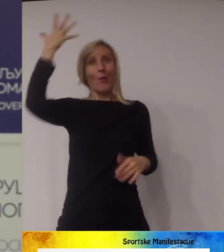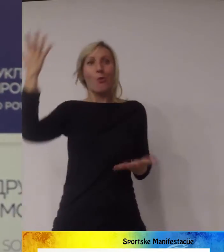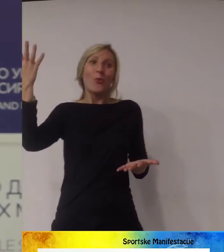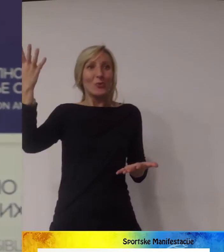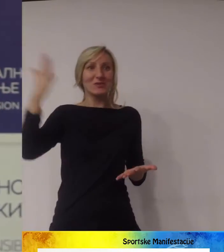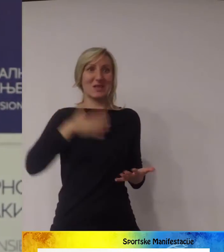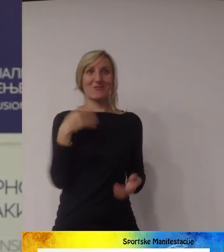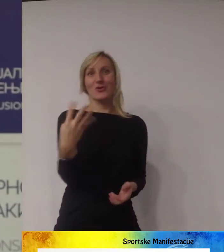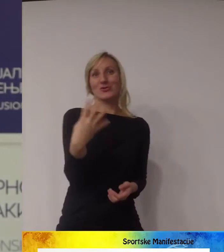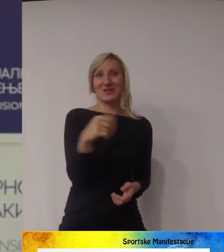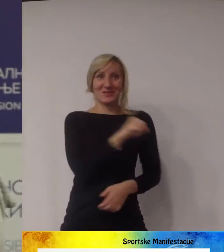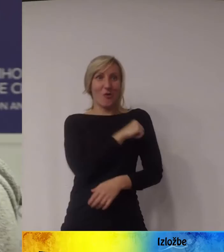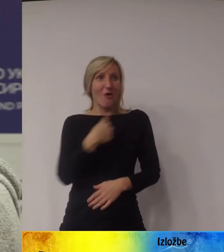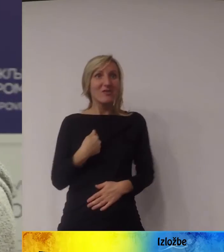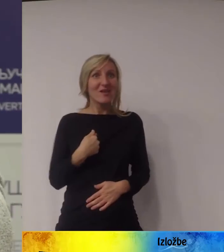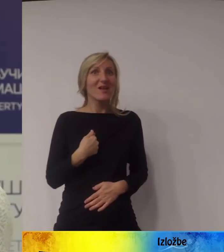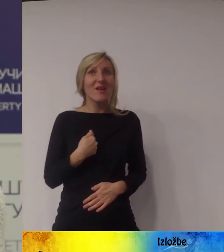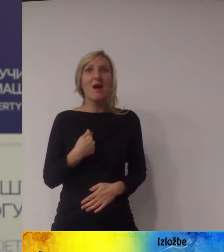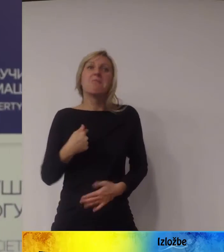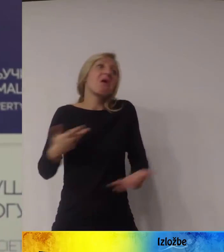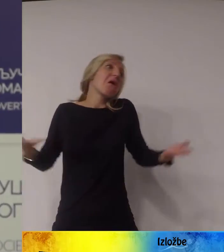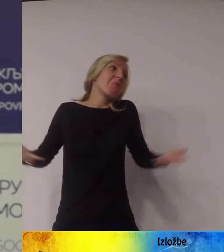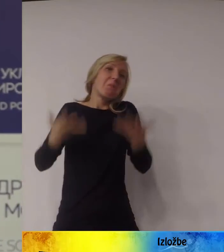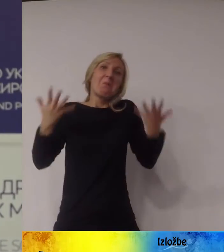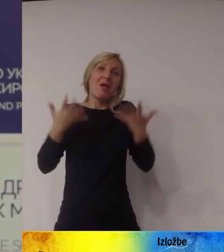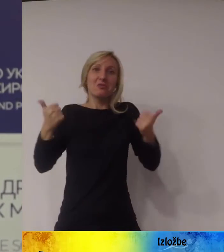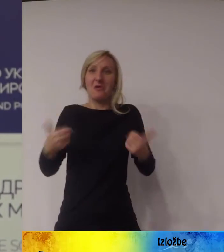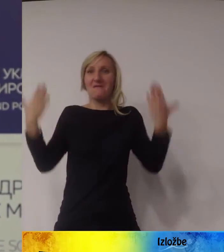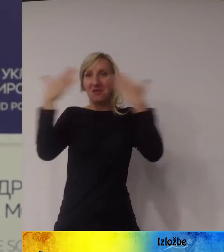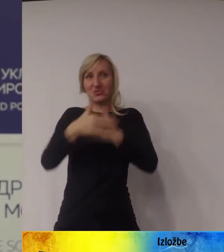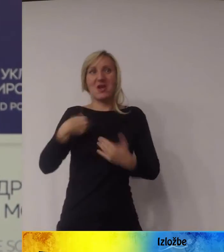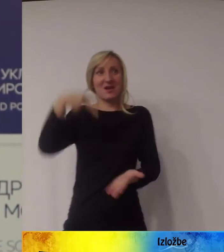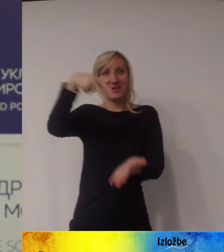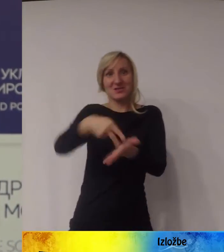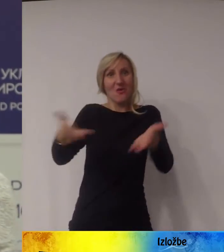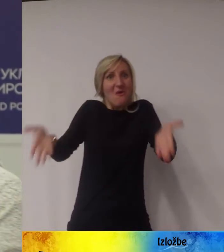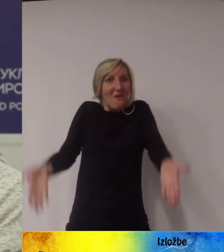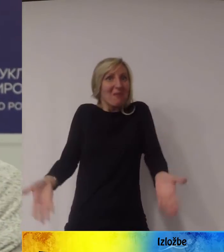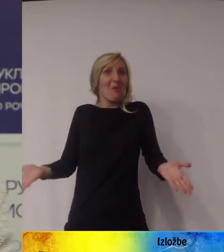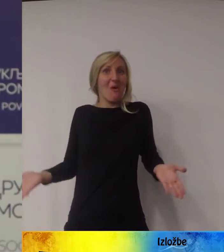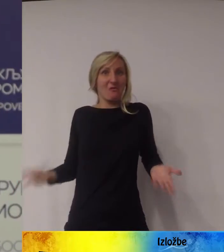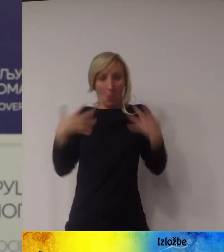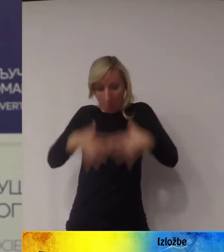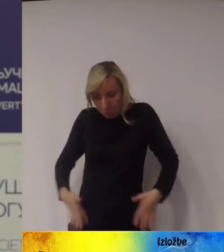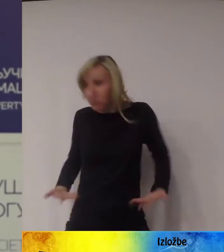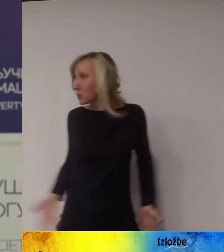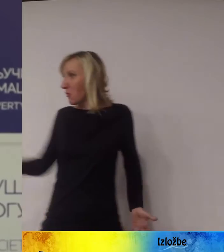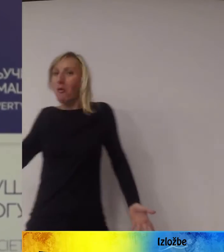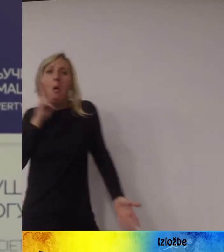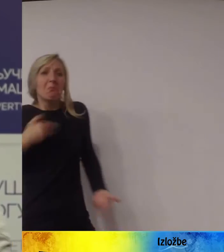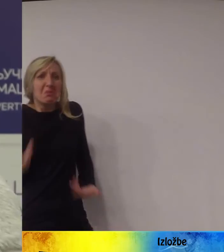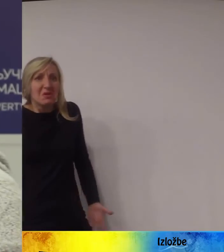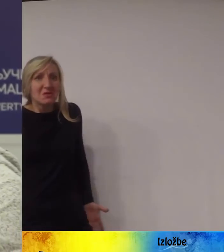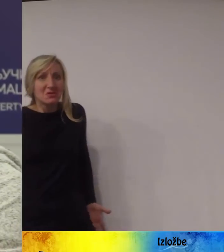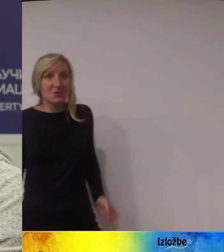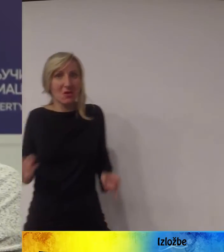svojih 40 godina, ja, eto, i večera stojim ovde pred vama, obučen baš ovako obično,